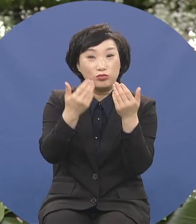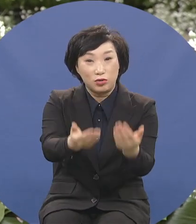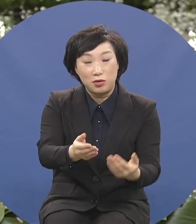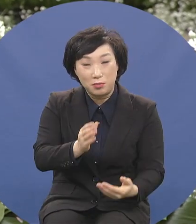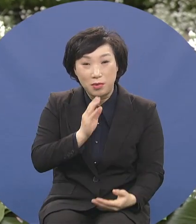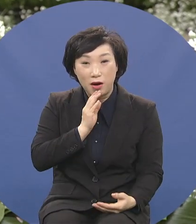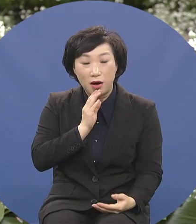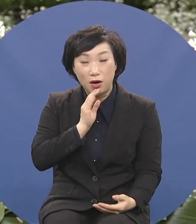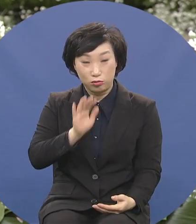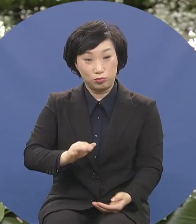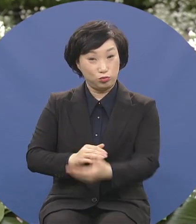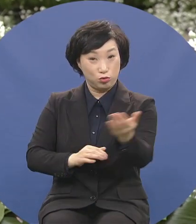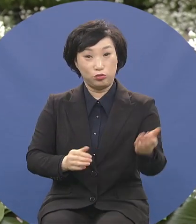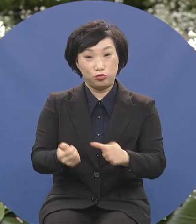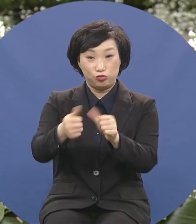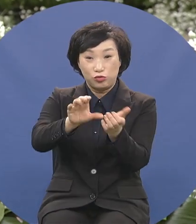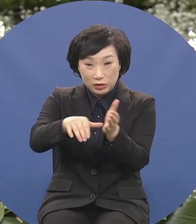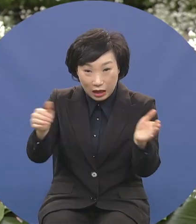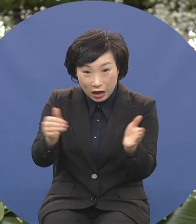너도 죽도록